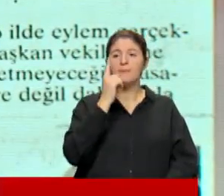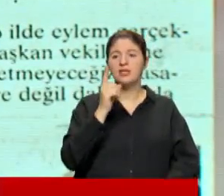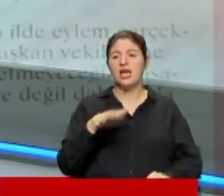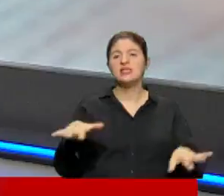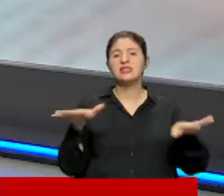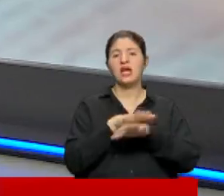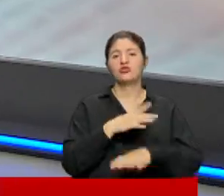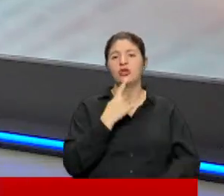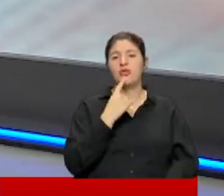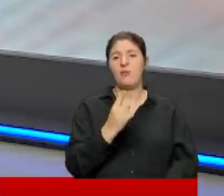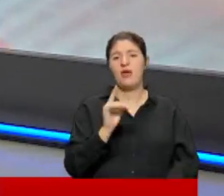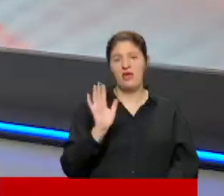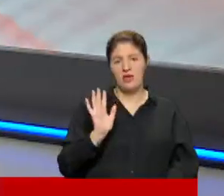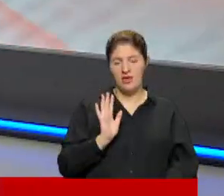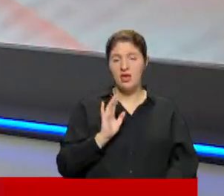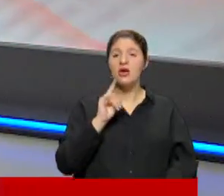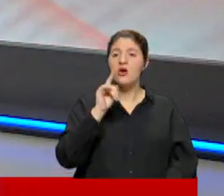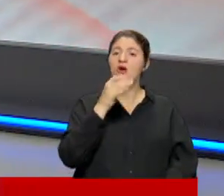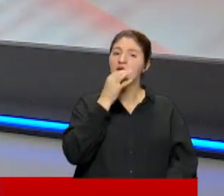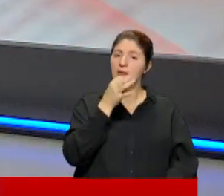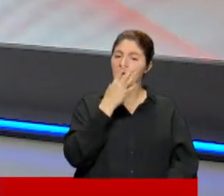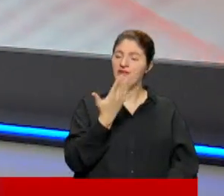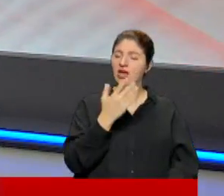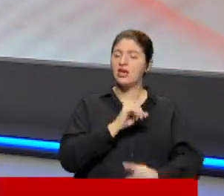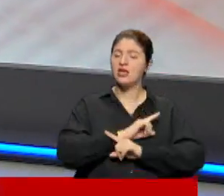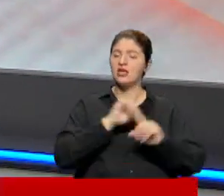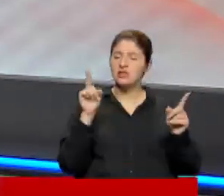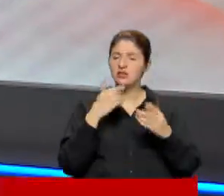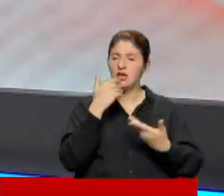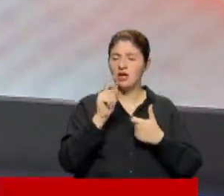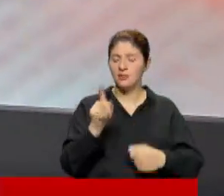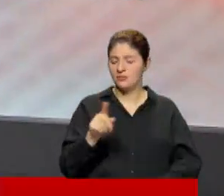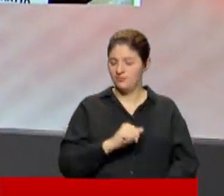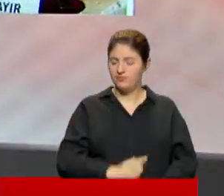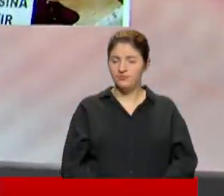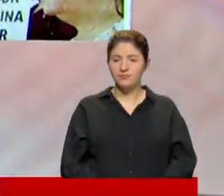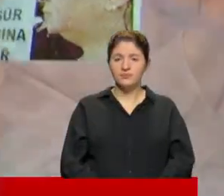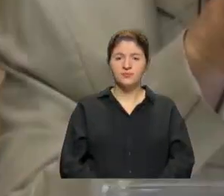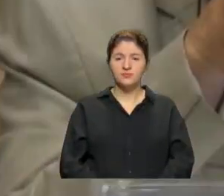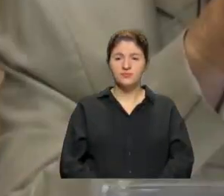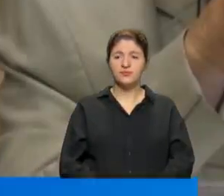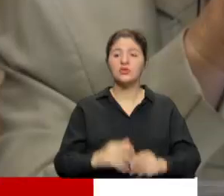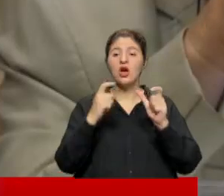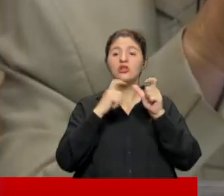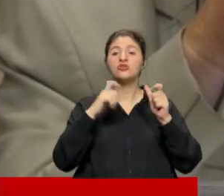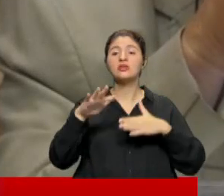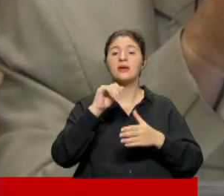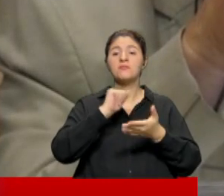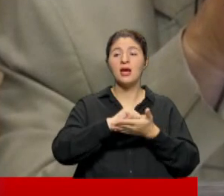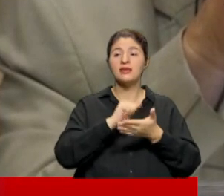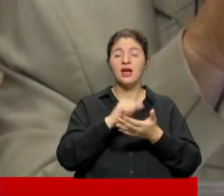sansür yasasıdır o haberi ve itirazları paylaşalım sosyal medya yasa